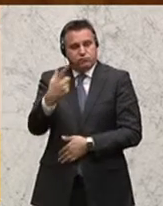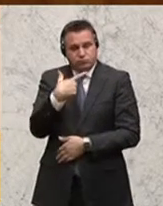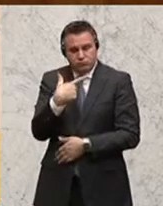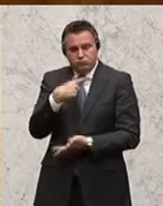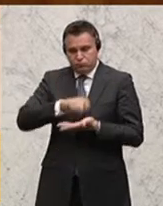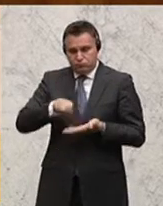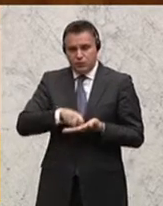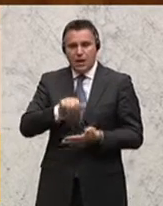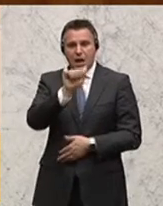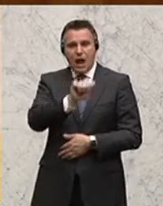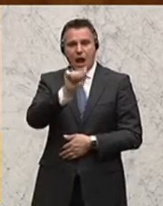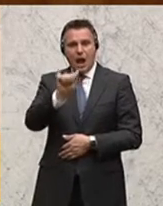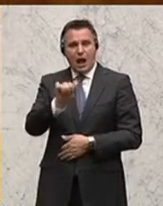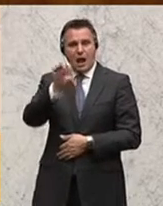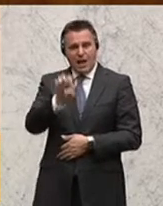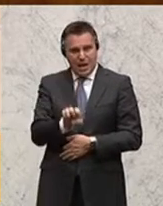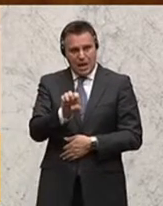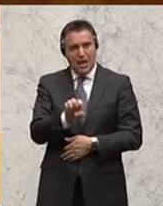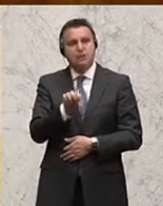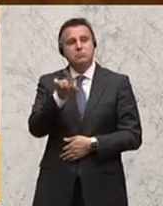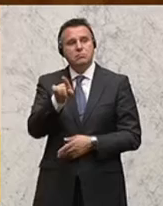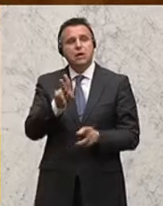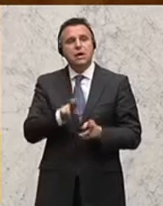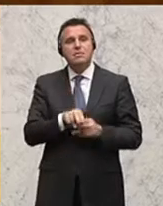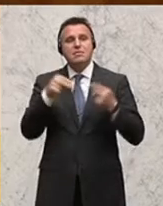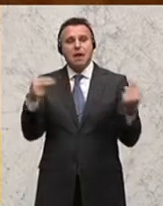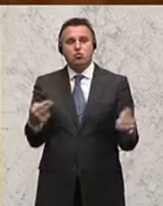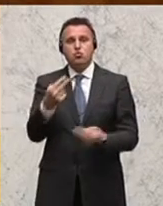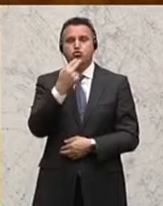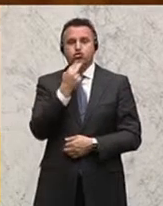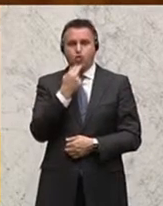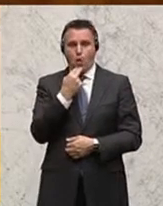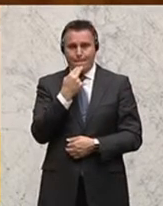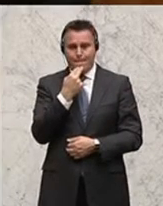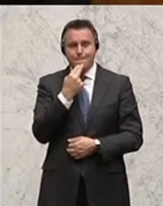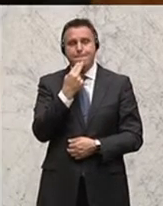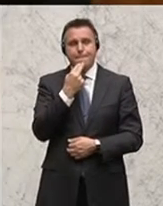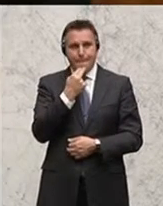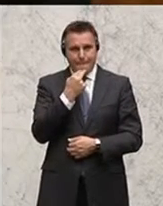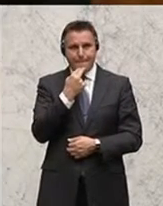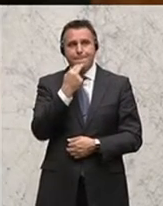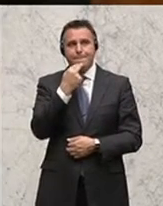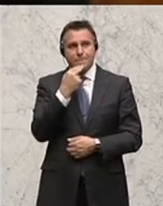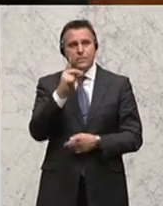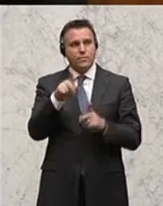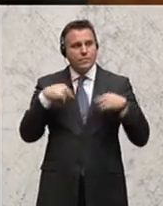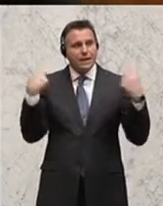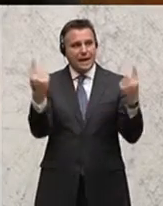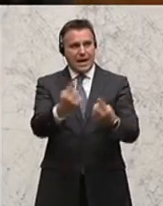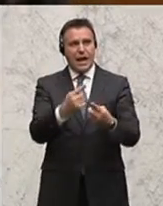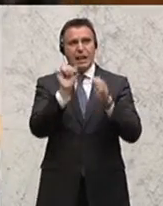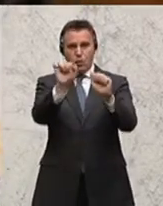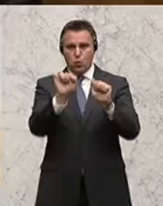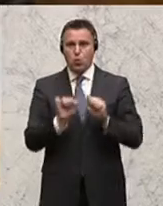bekommen, AAE, ich sage das ganz offen, Naturstrom, und da steht drinnen, Sie haben gemeinsam mit all